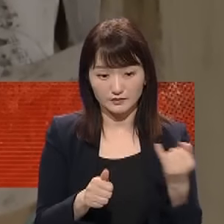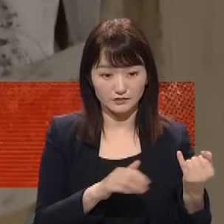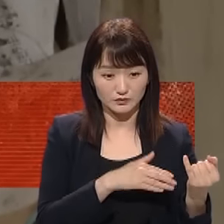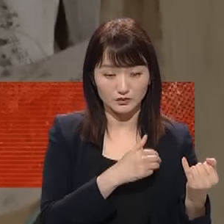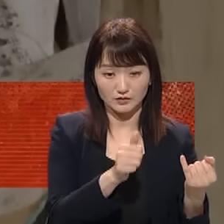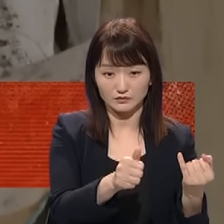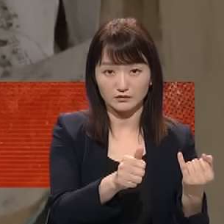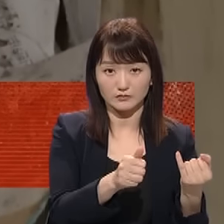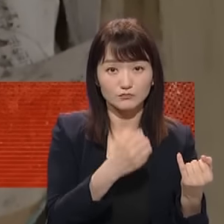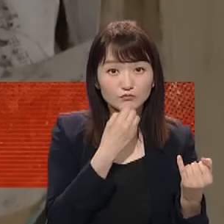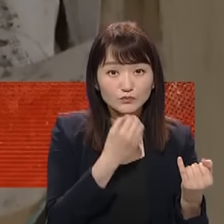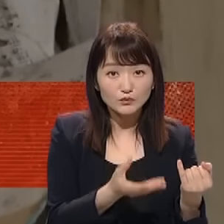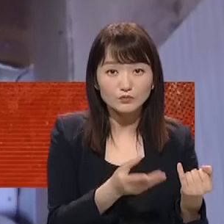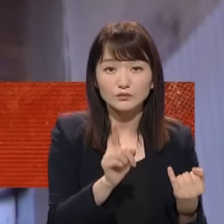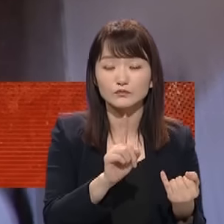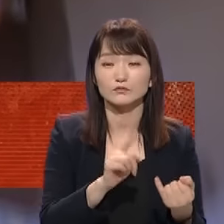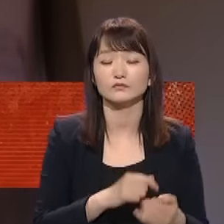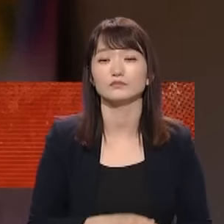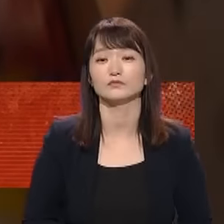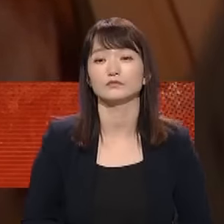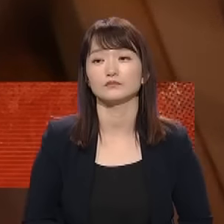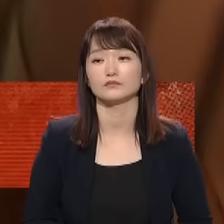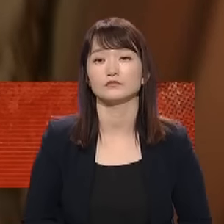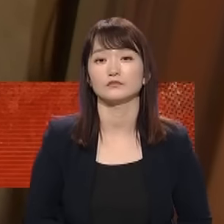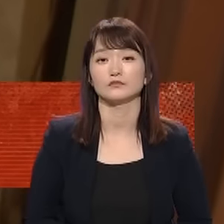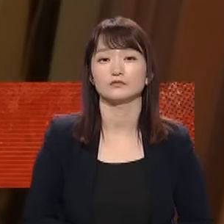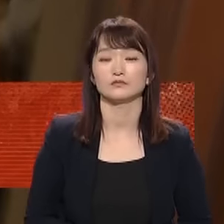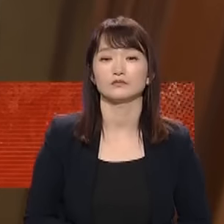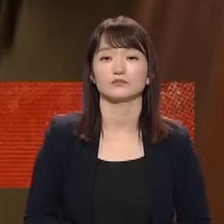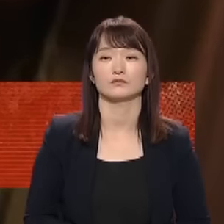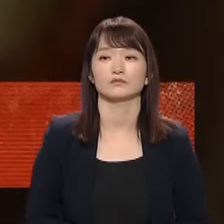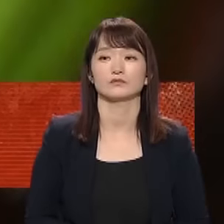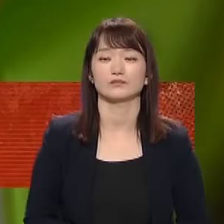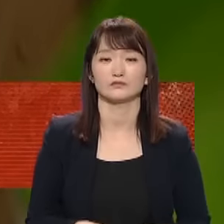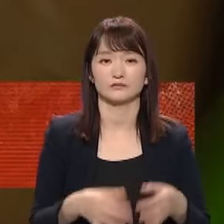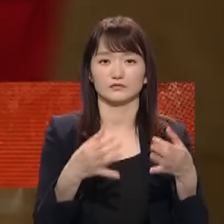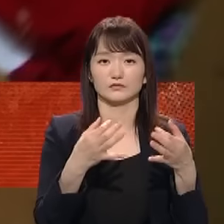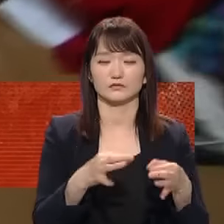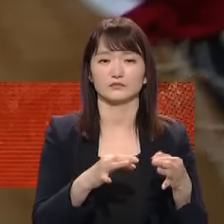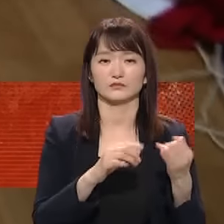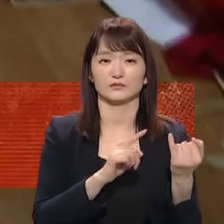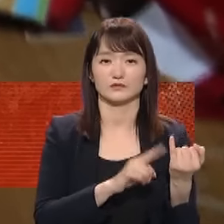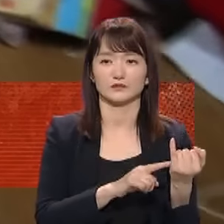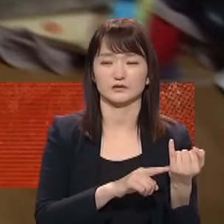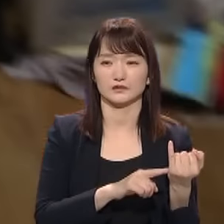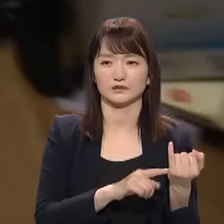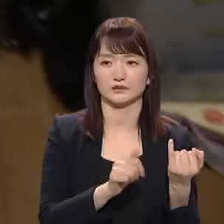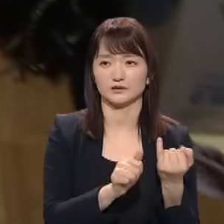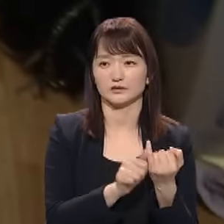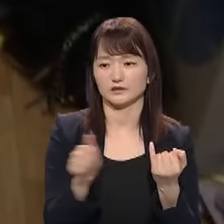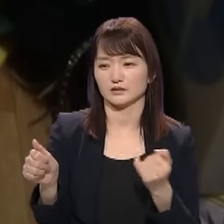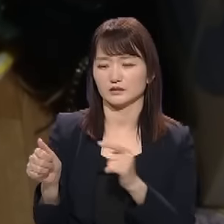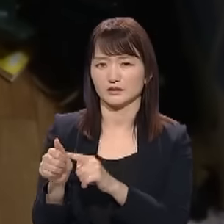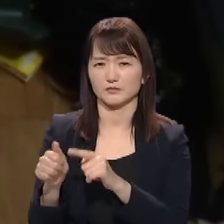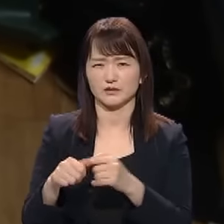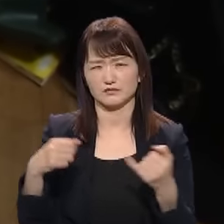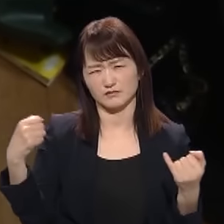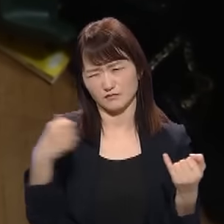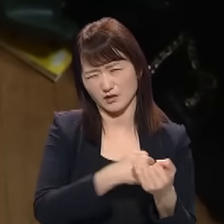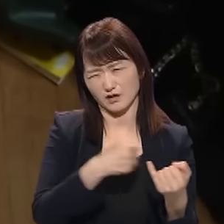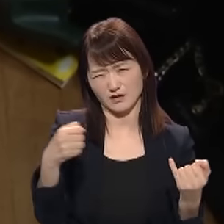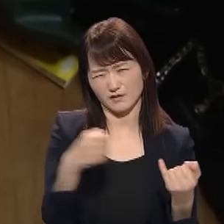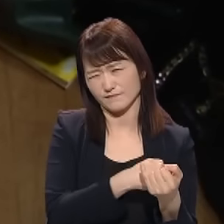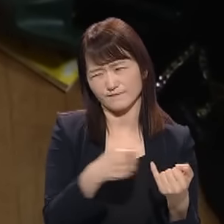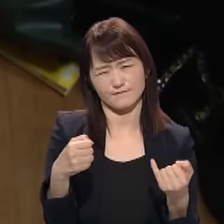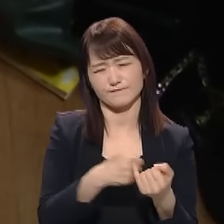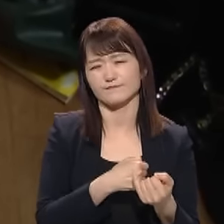이게 어떻게 된 겁니까? 이게 이제 그 이 김 씨 같은 경우는 결혼 생활 내내 이 남편이 지속적으로 폭력을 휘둘렀고요. 그리고 이제